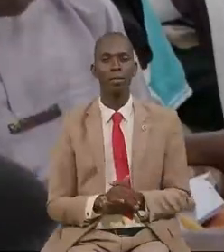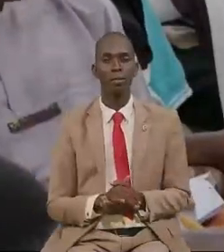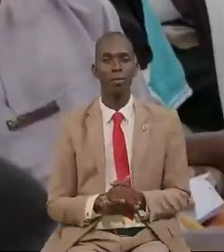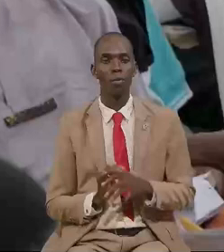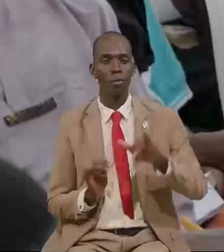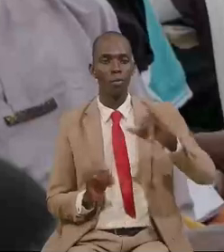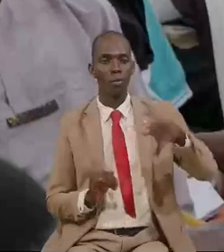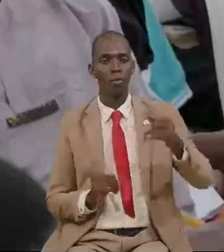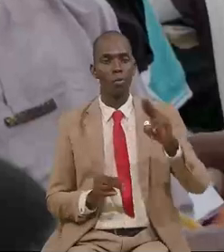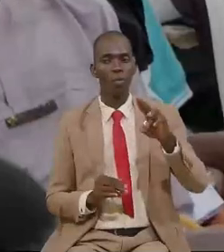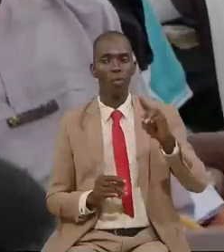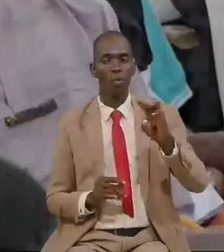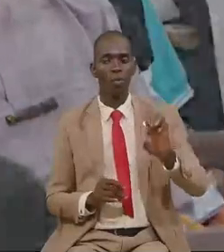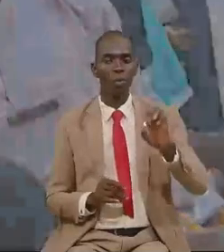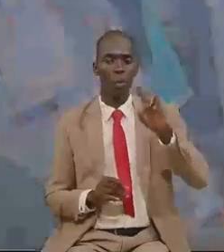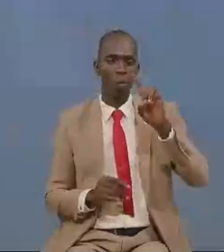Jude 1,